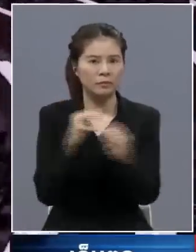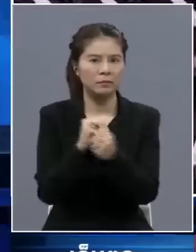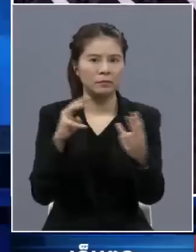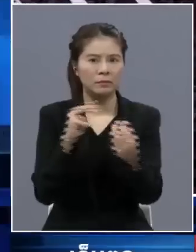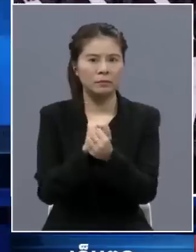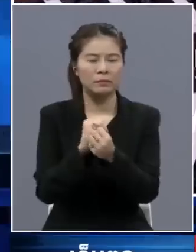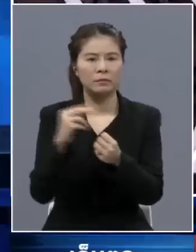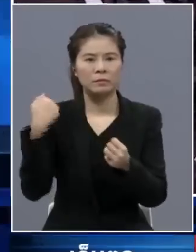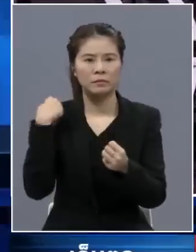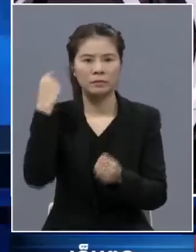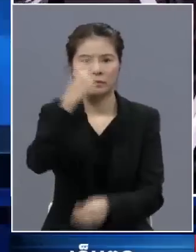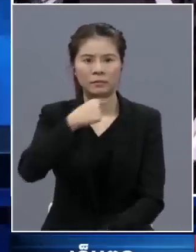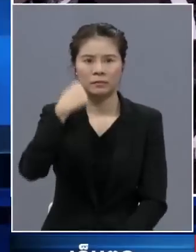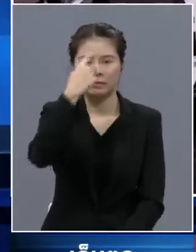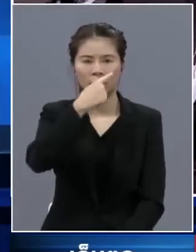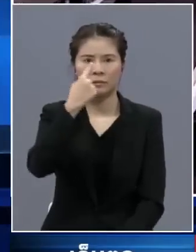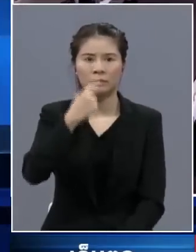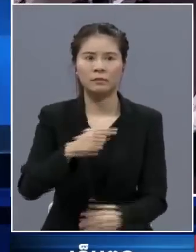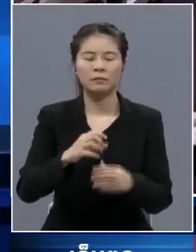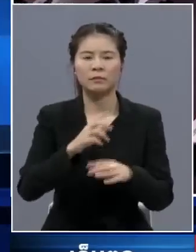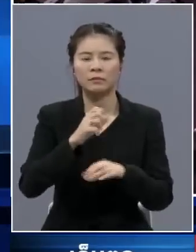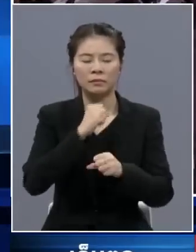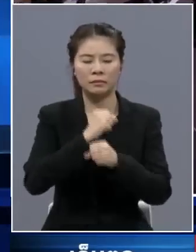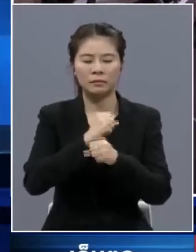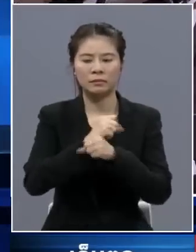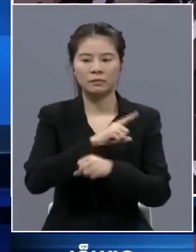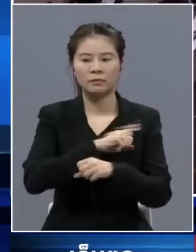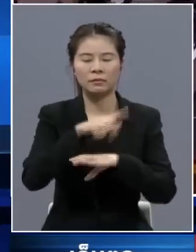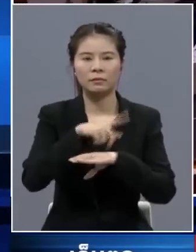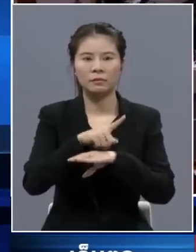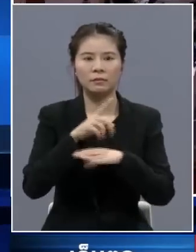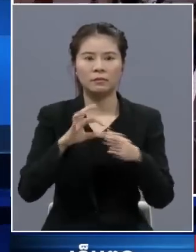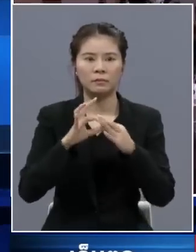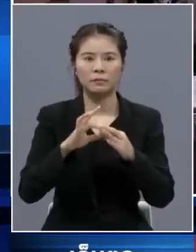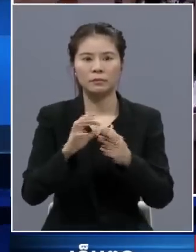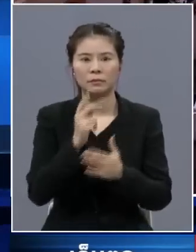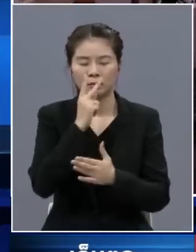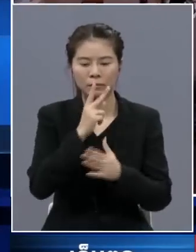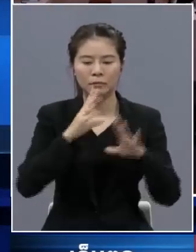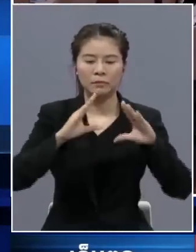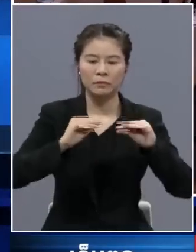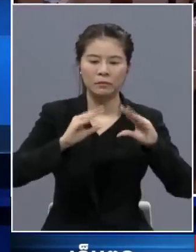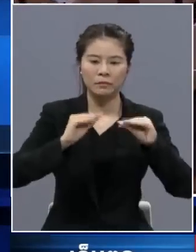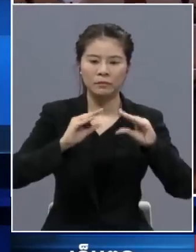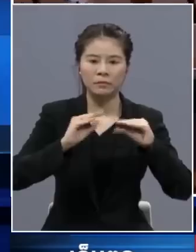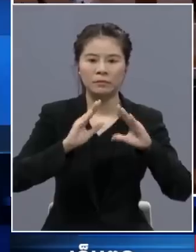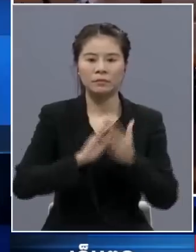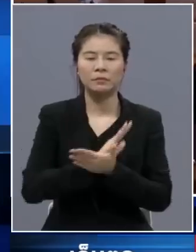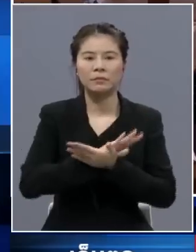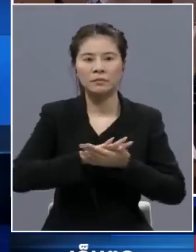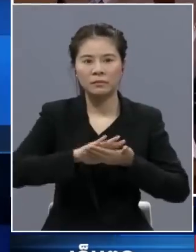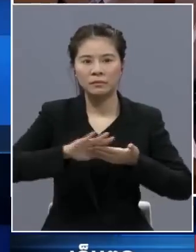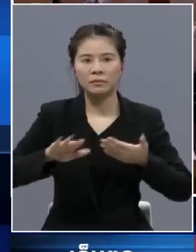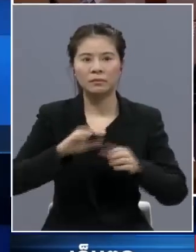คลด้วยนะฮะว่าตัวบุคคลที่จะเป็นประธานสภาผู้แทนราษฎรจะสามารถรักษาบรรยากาศในการประชุมให้มันไปได้ตลอดรอดฝั่งเนี่ย